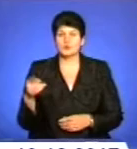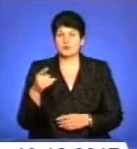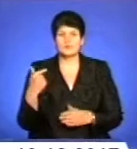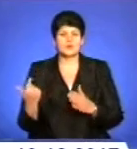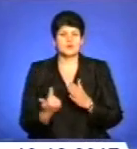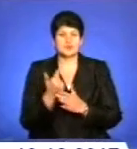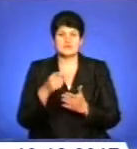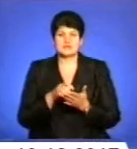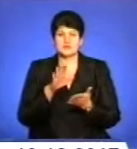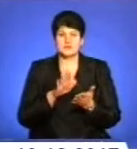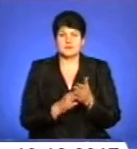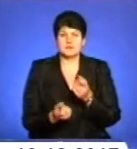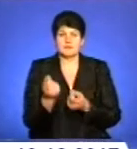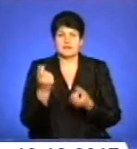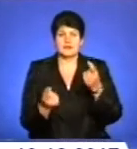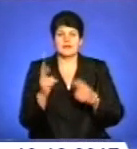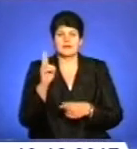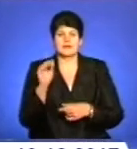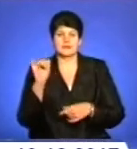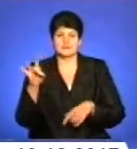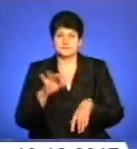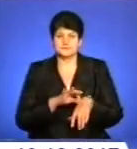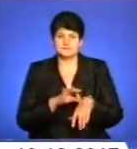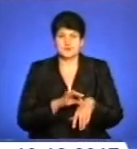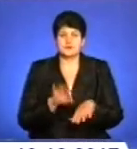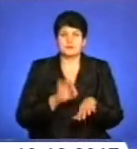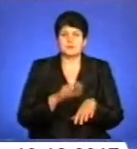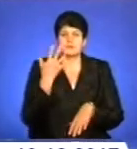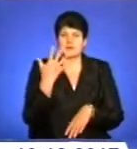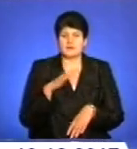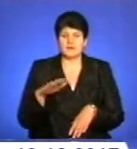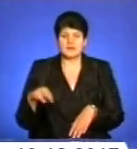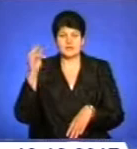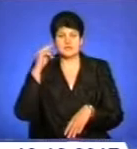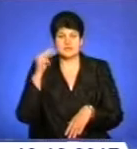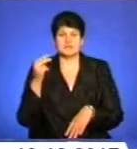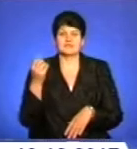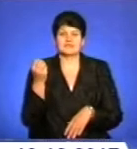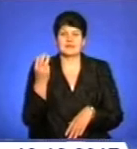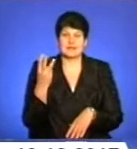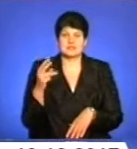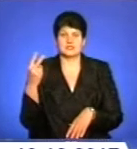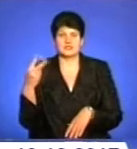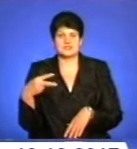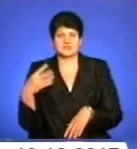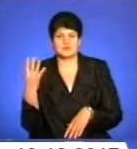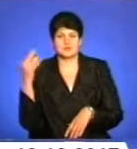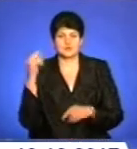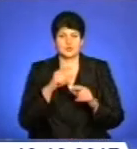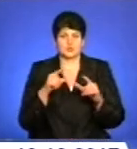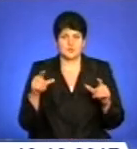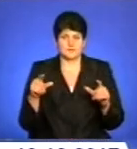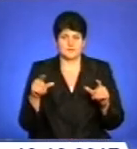знову зареєстрували спалахи кору. Занедужали 5 дітей, які навчаються у 13-й та 24-й загальноосвітніх школах